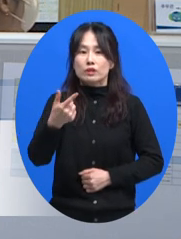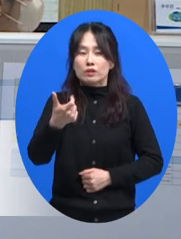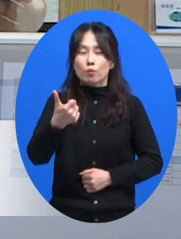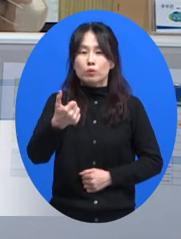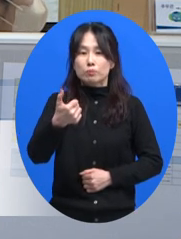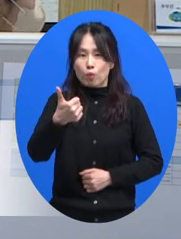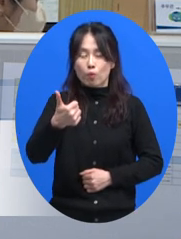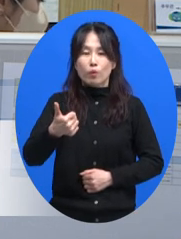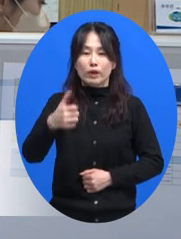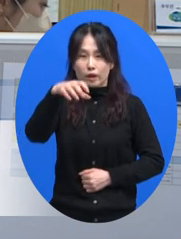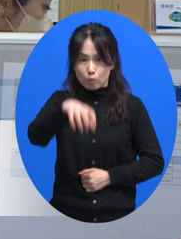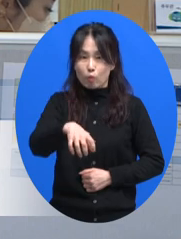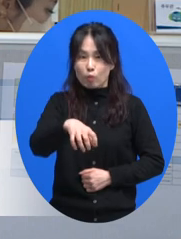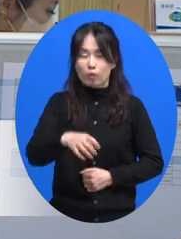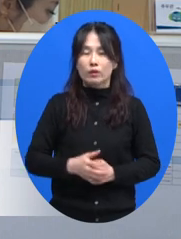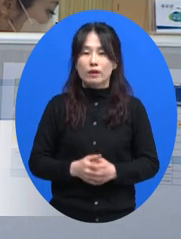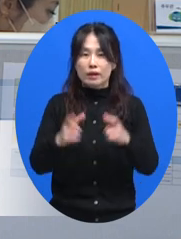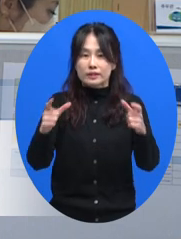2월초